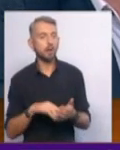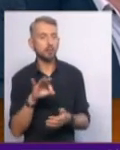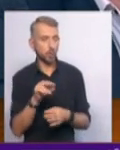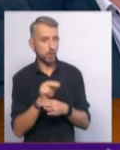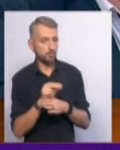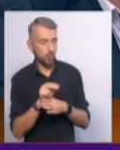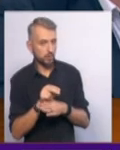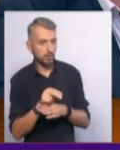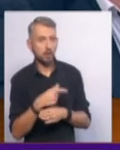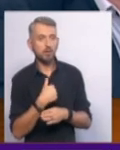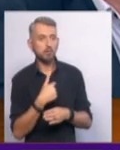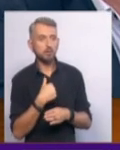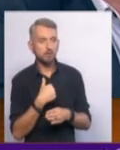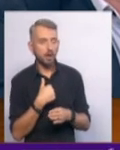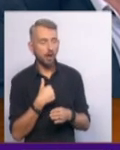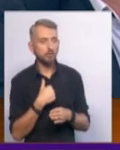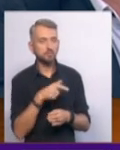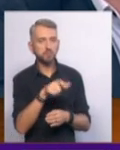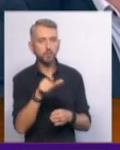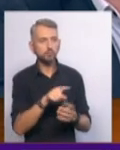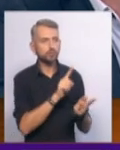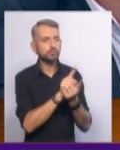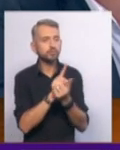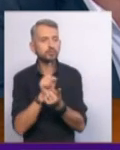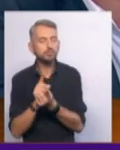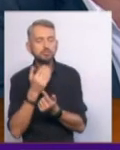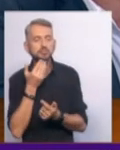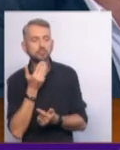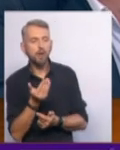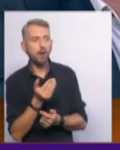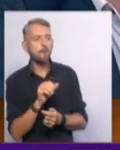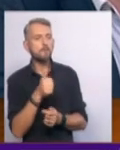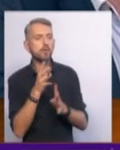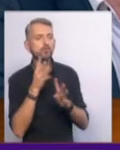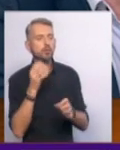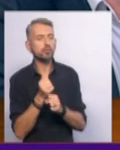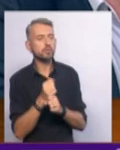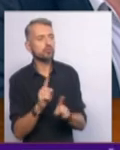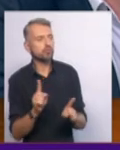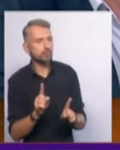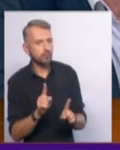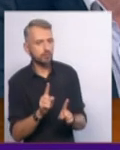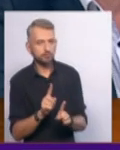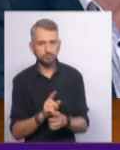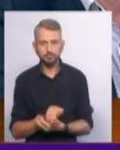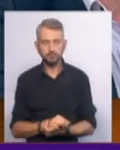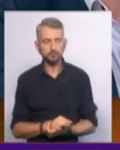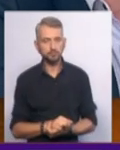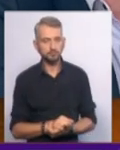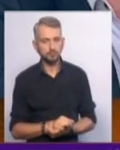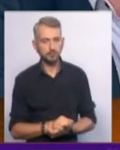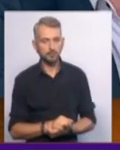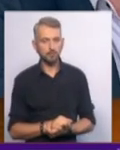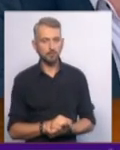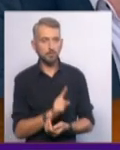ремонту, я йду до мешканців, спілкуюся з ними, кажу, що потрібно в першу чергу зробити. Якщо щоб вам було зручніше і комфортніше, так?